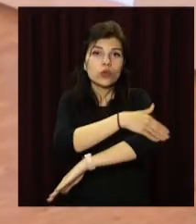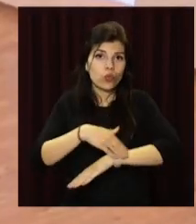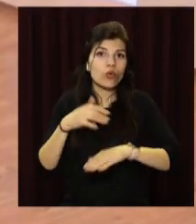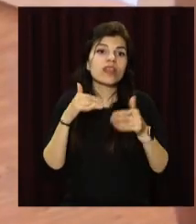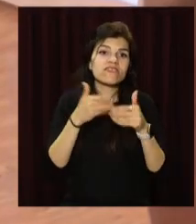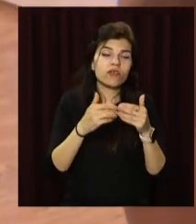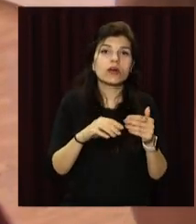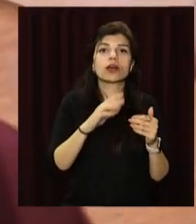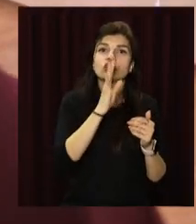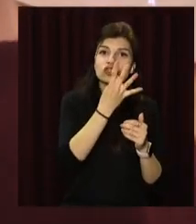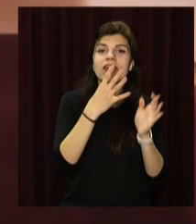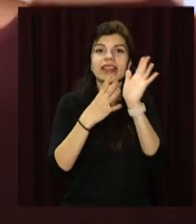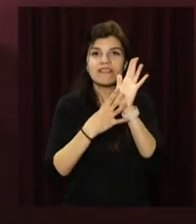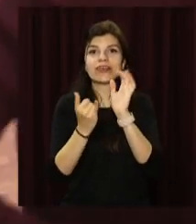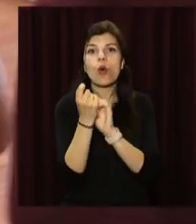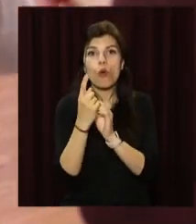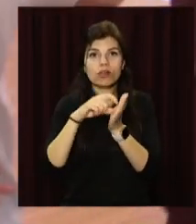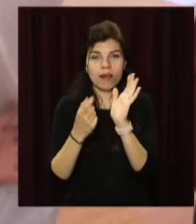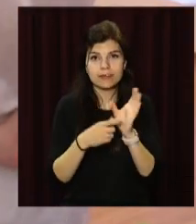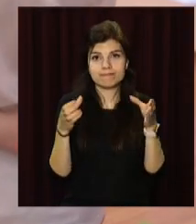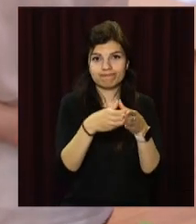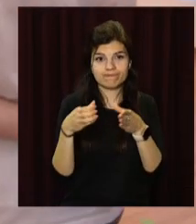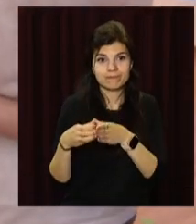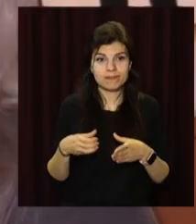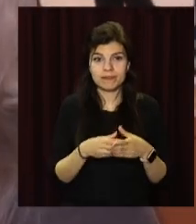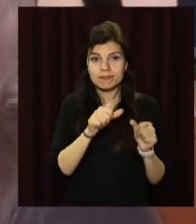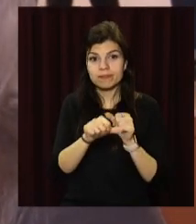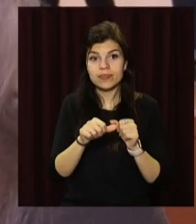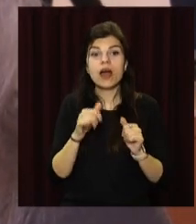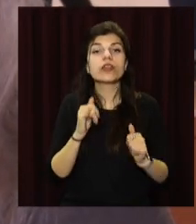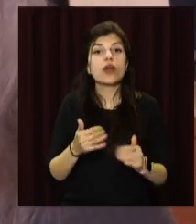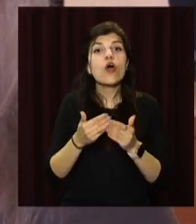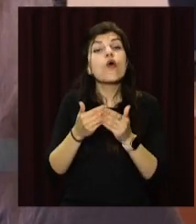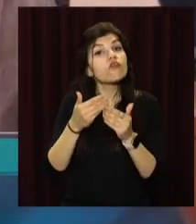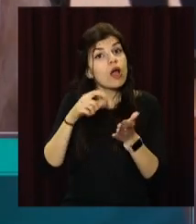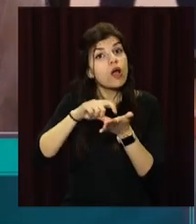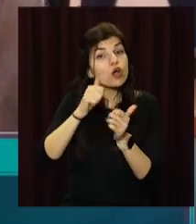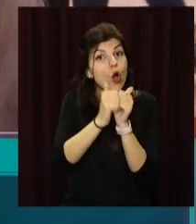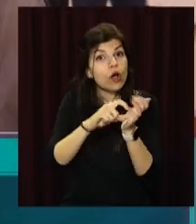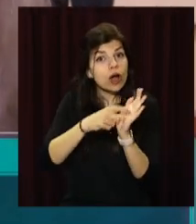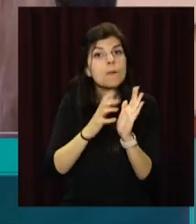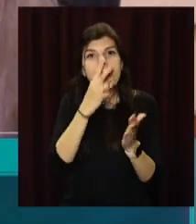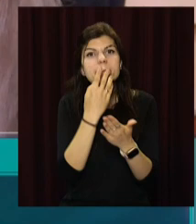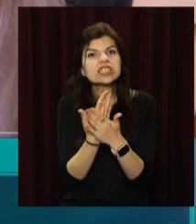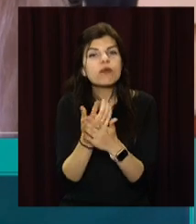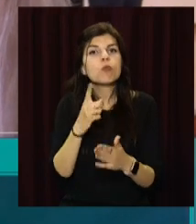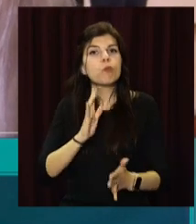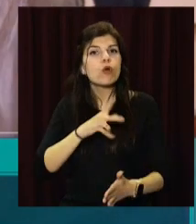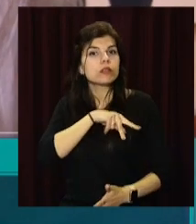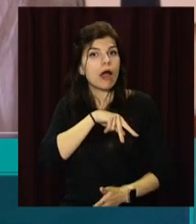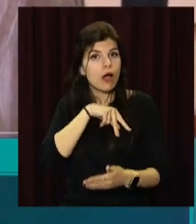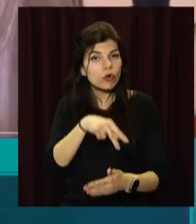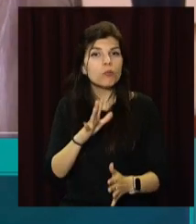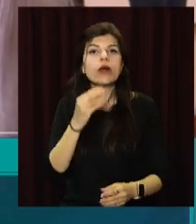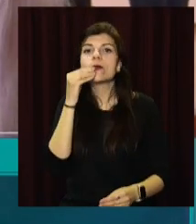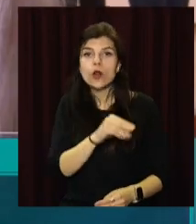випускних 4-х, 9-х та 11-х класів. Але від кожного класу буде представник, бо будуть нагороджуватись